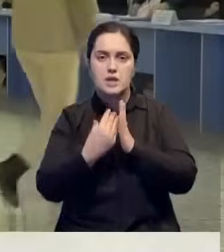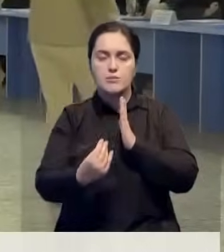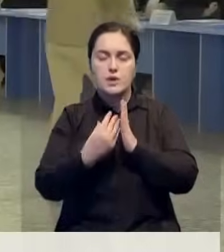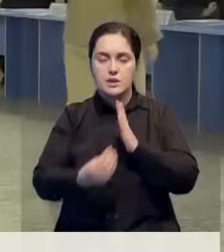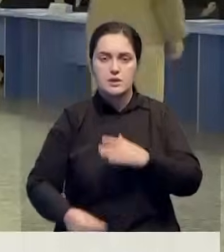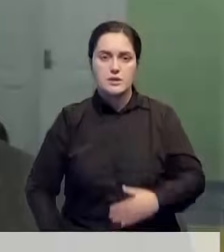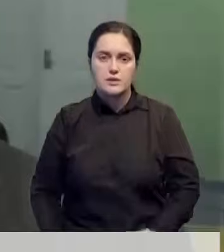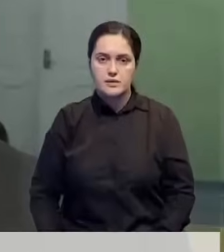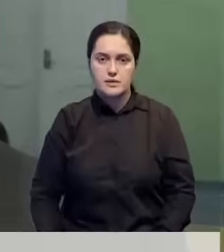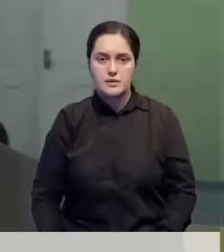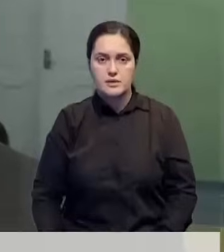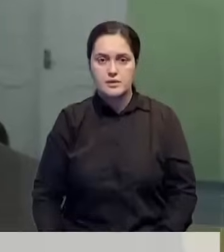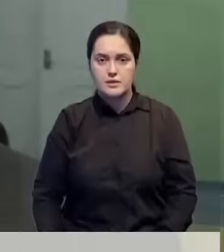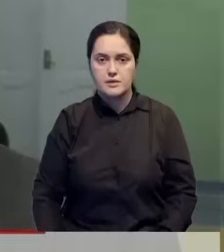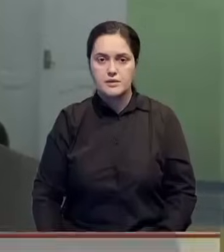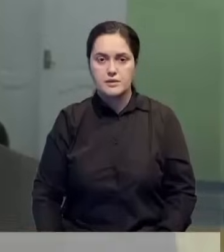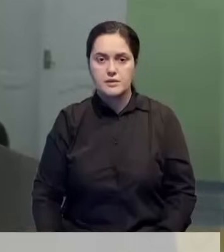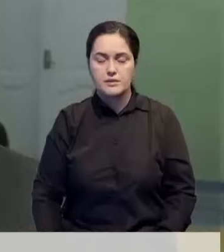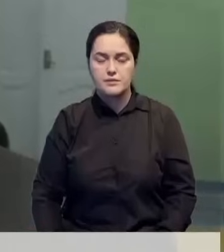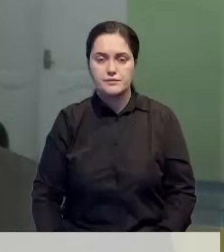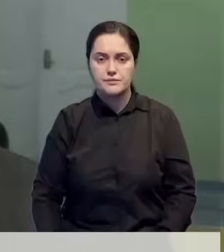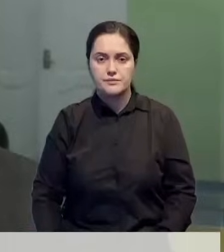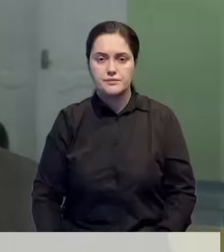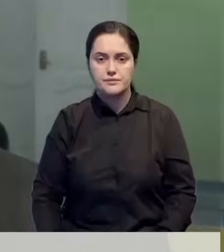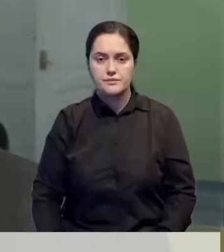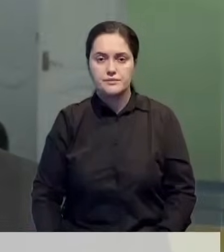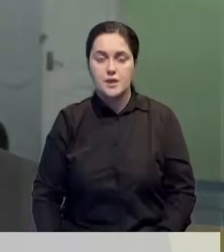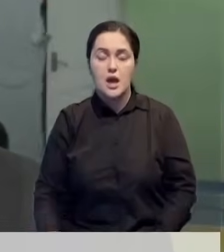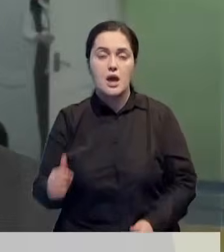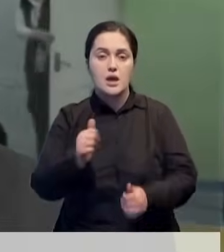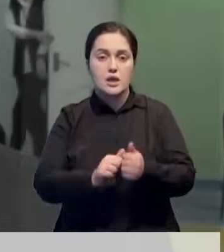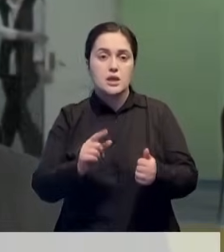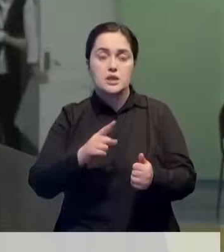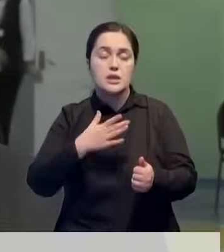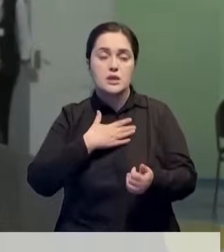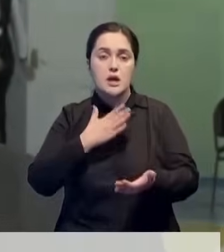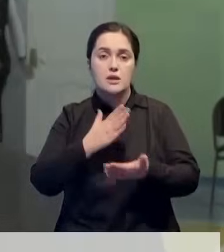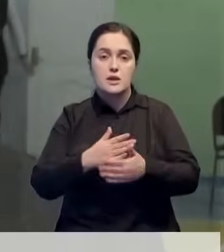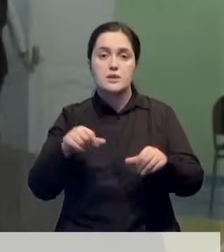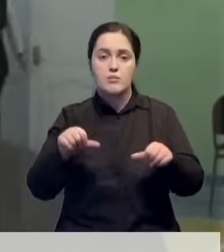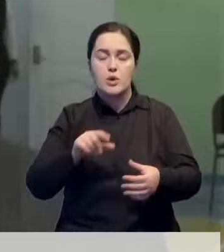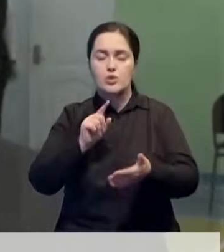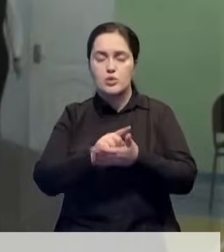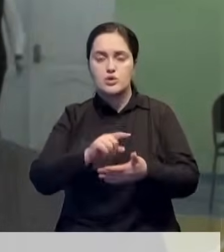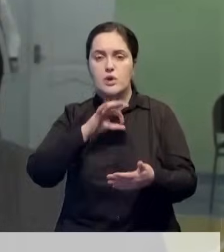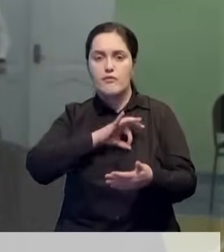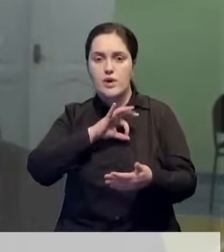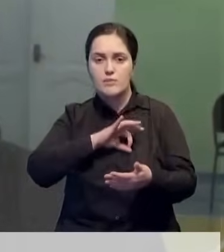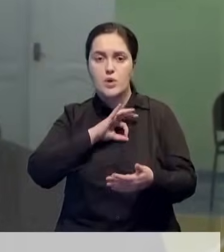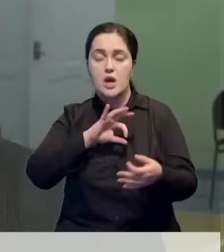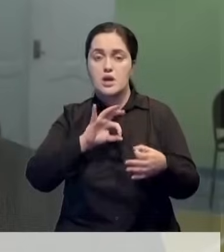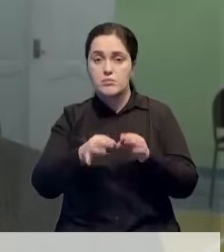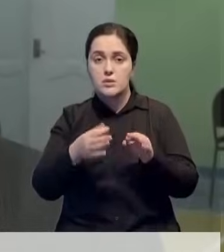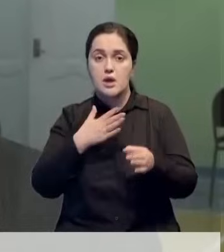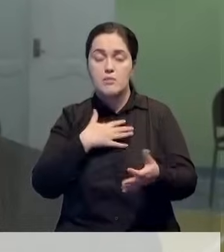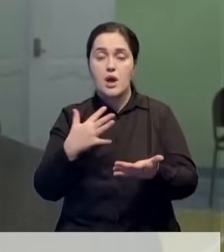На сегодняшний день, конечно же, каждый из нас имеет право и должен им воспользоваться. И это здорово, поскольку именно мы